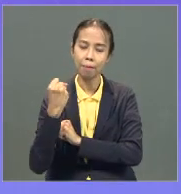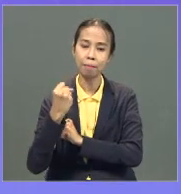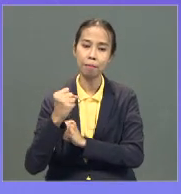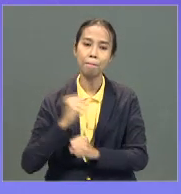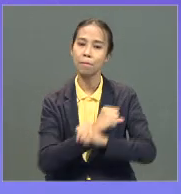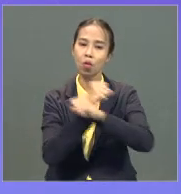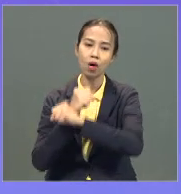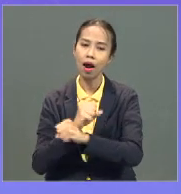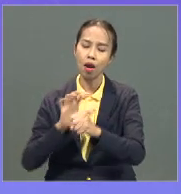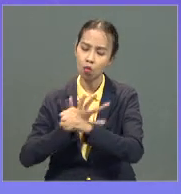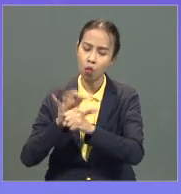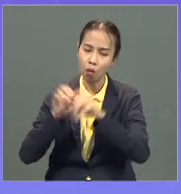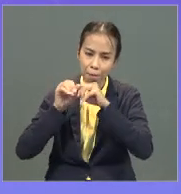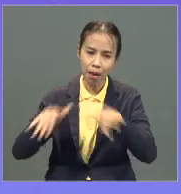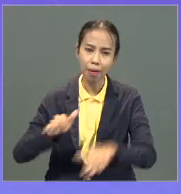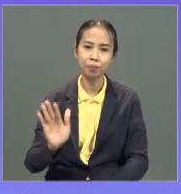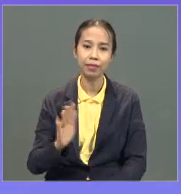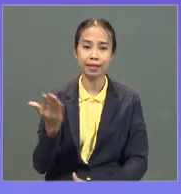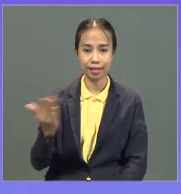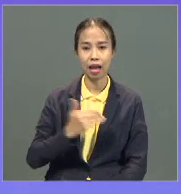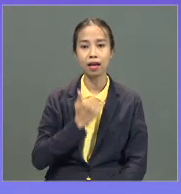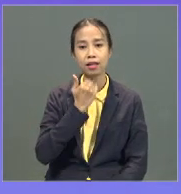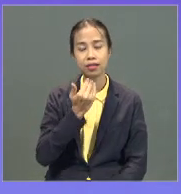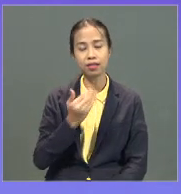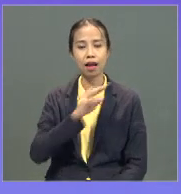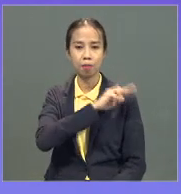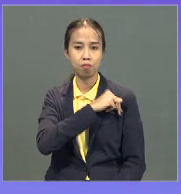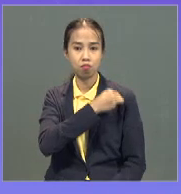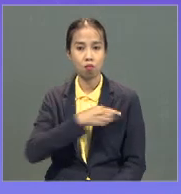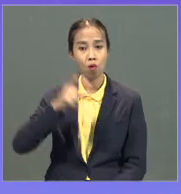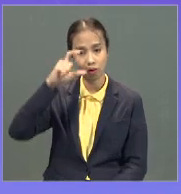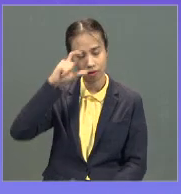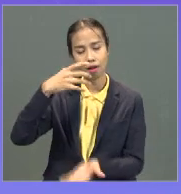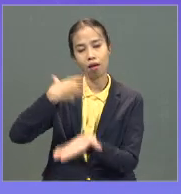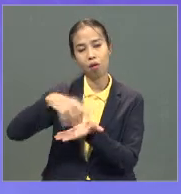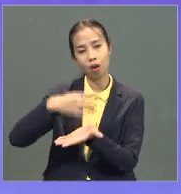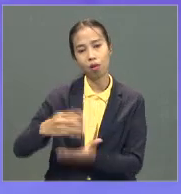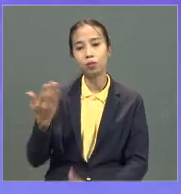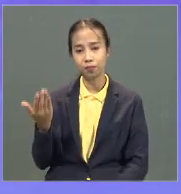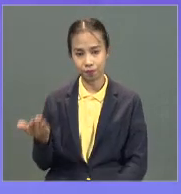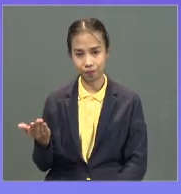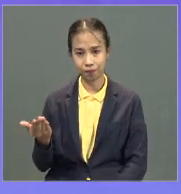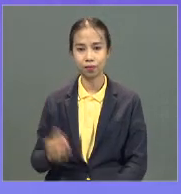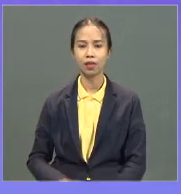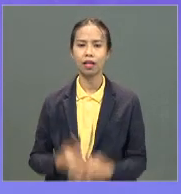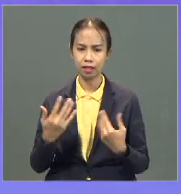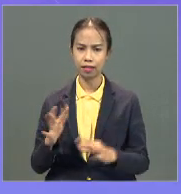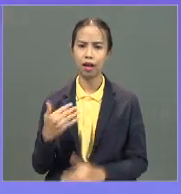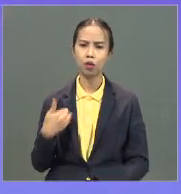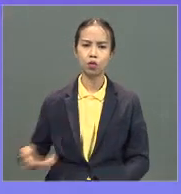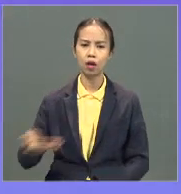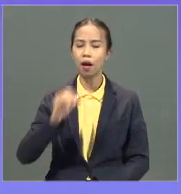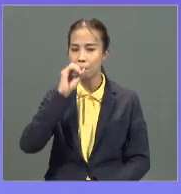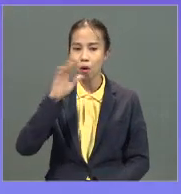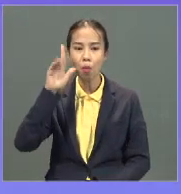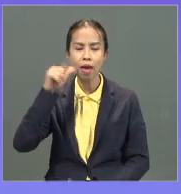คนะคะเดี๋ยวจะพาไปฟังเสียงของคุณหมอทวีสินวิษณุโยธินโฆษกสบคพูดถึงเรื่องนี้แล้วเดี๋ยวจะมาลงรายละเอียดความคิดเห็นของผู้ปก